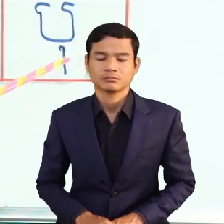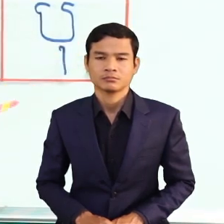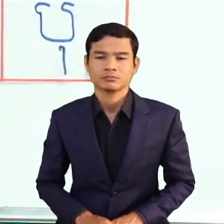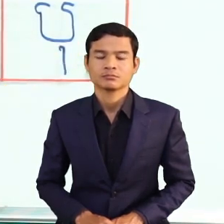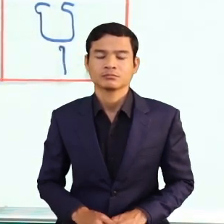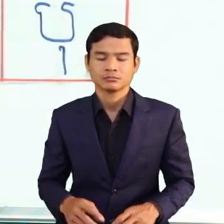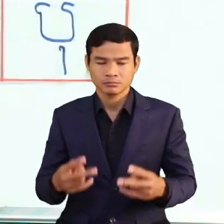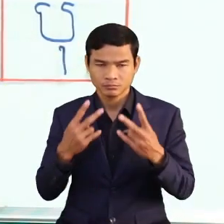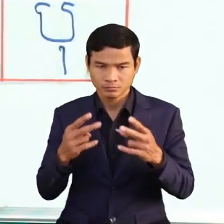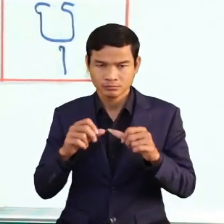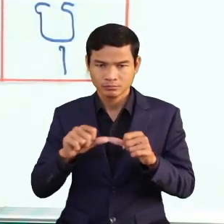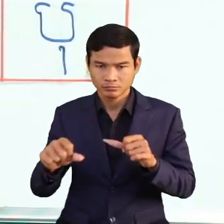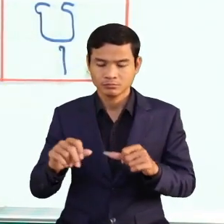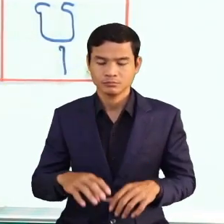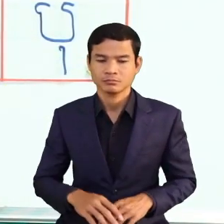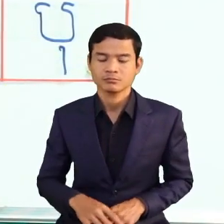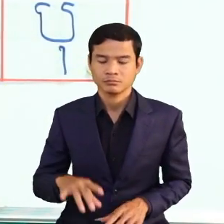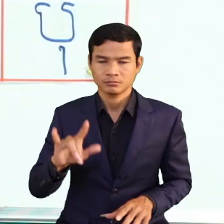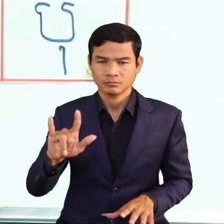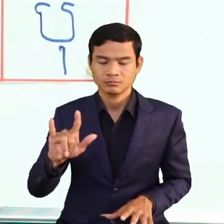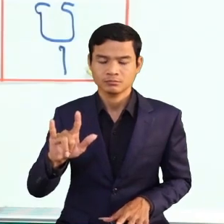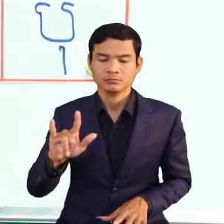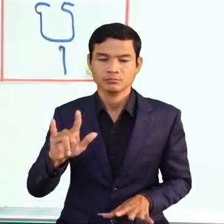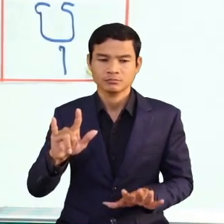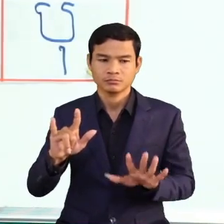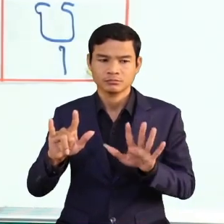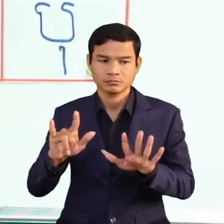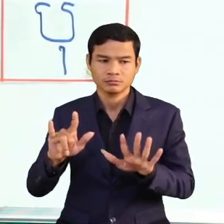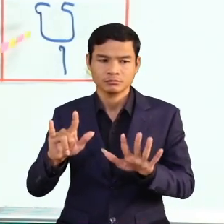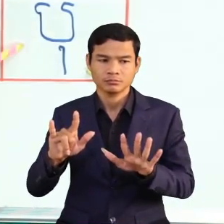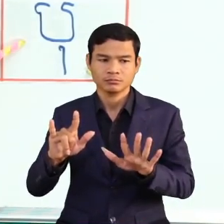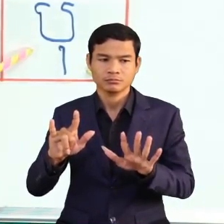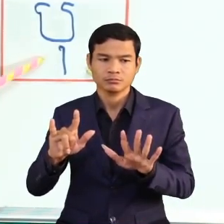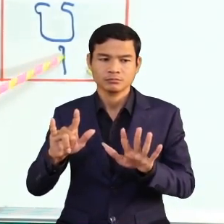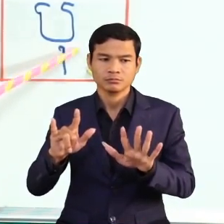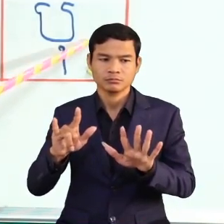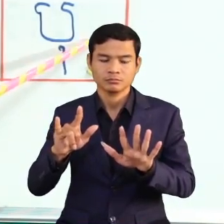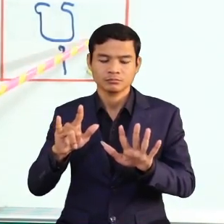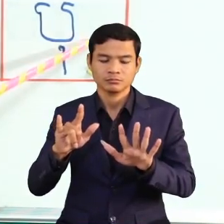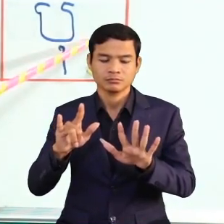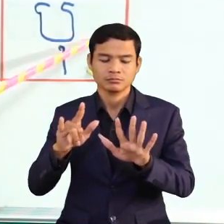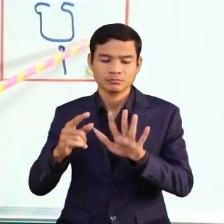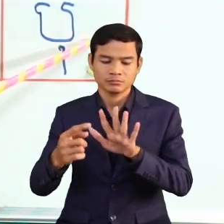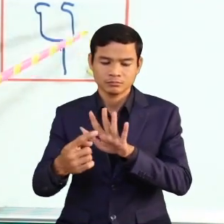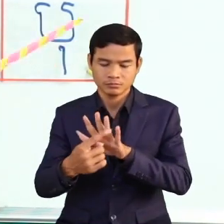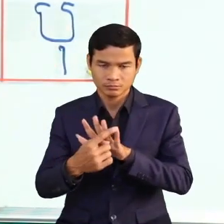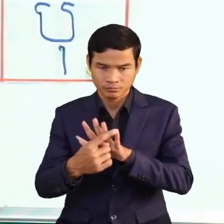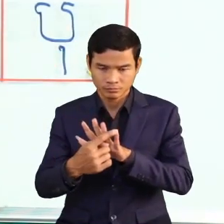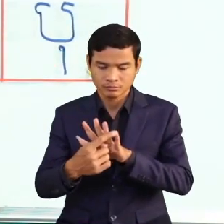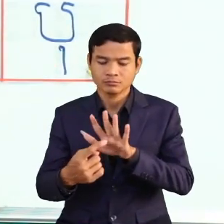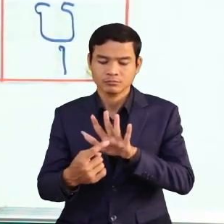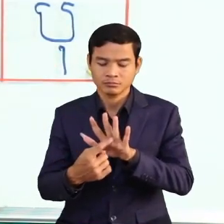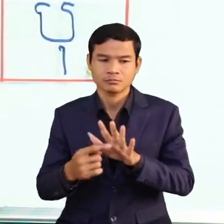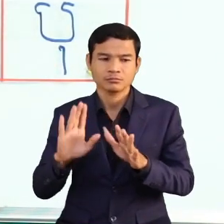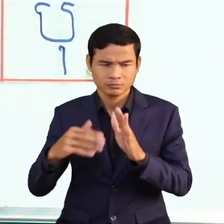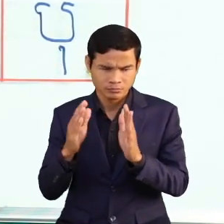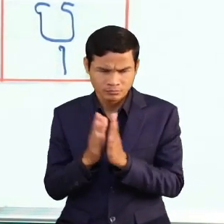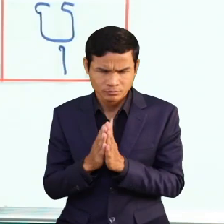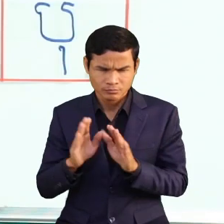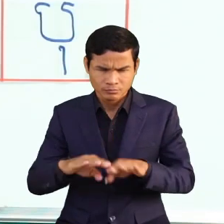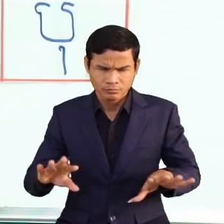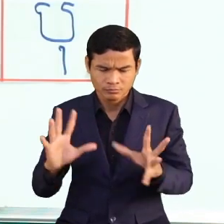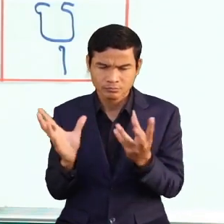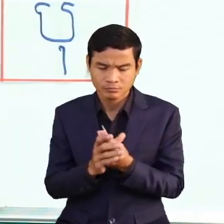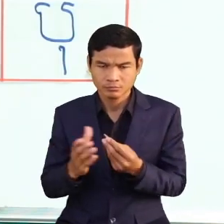ចាផ្ទៀងផ្ទាត់ប៉អឺប៉ឺចាអរគុណមែនតើកូនសង្ឃឹម